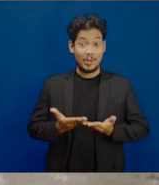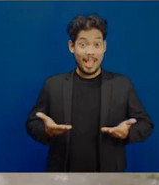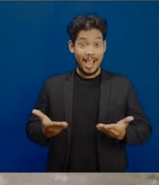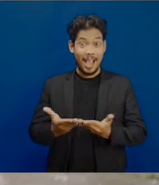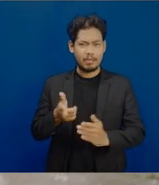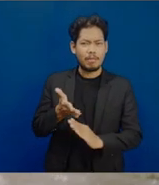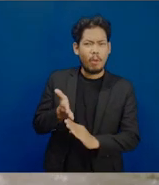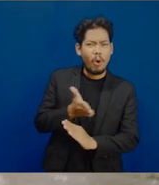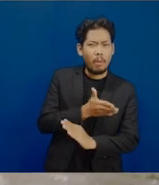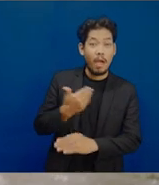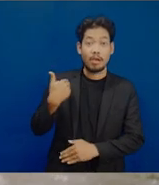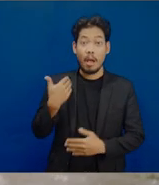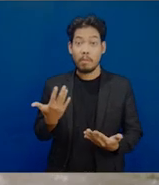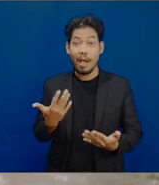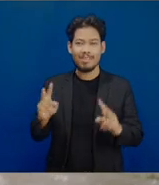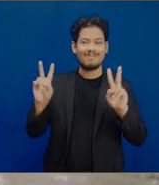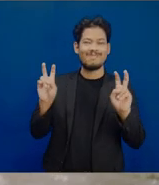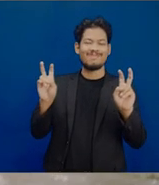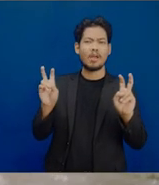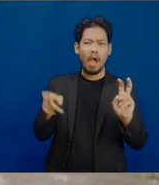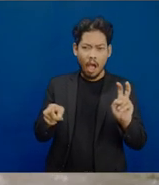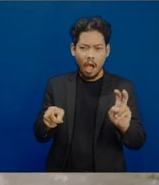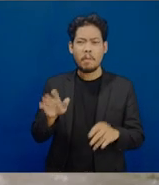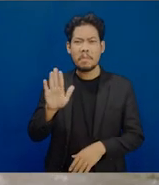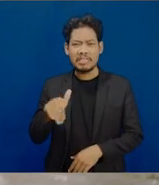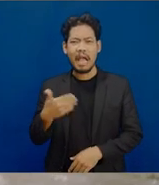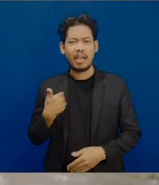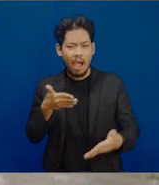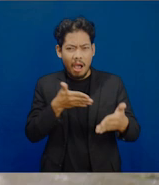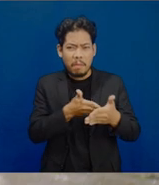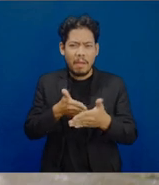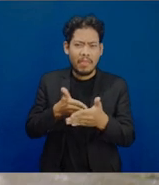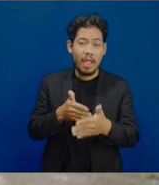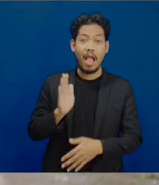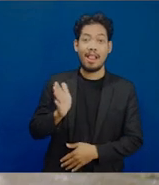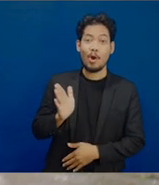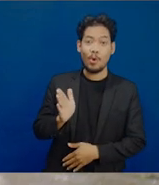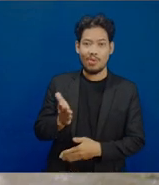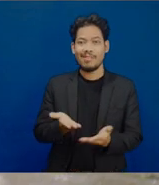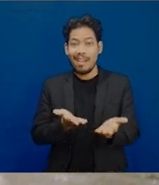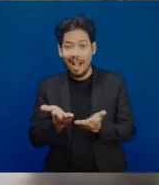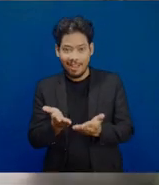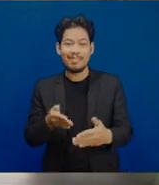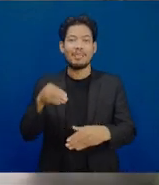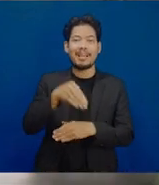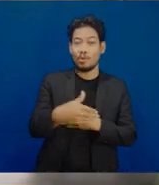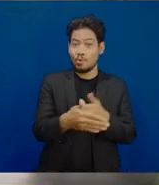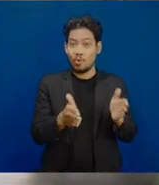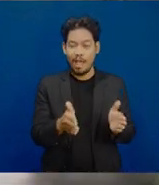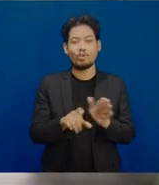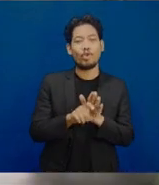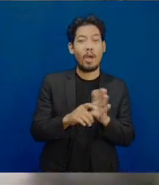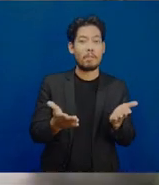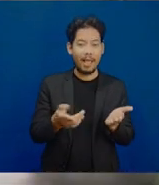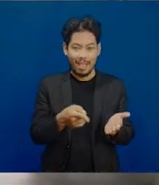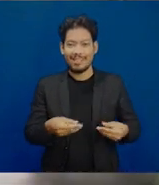Oh, sangat susah. Sebelumnya itu tidak ada, Mbak. Bahkan untuk naik ke satu ruangan saja aksesnya